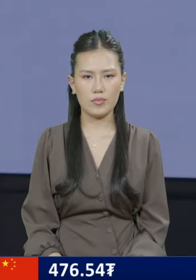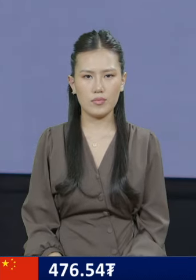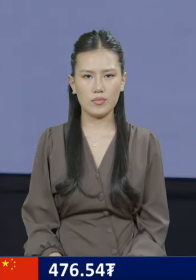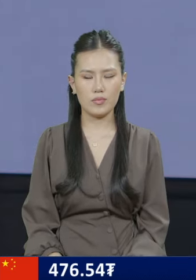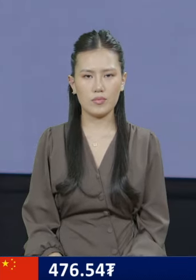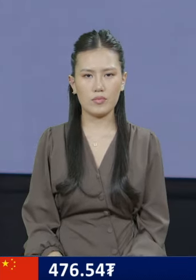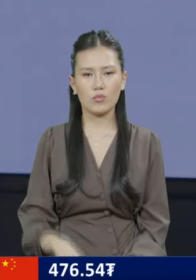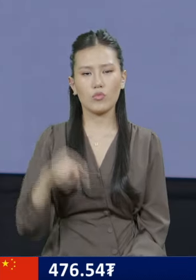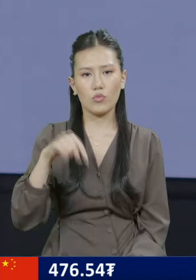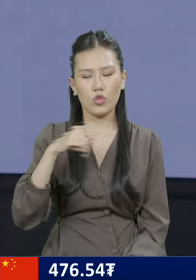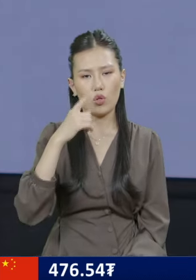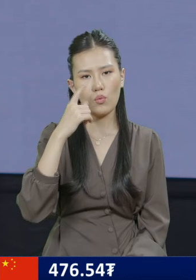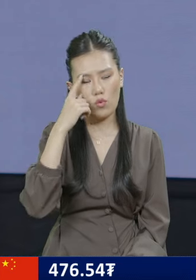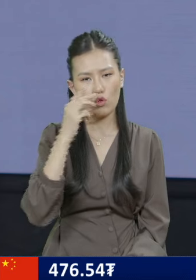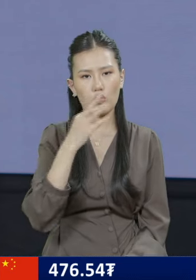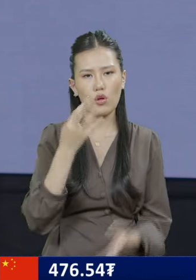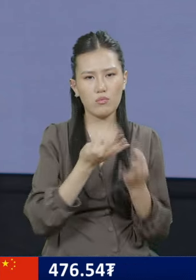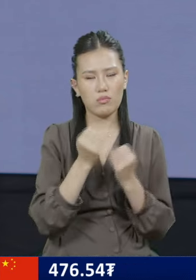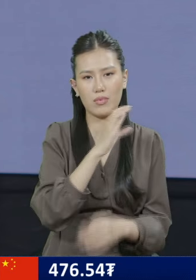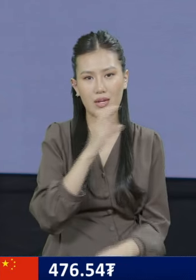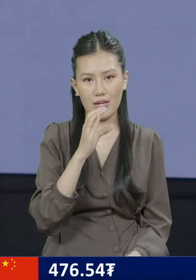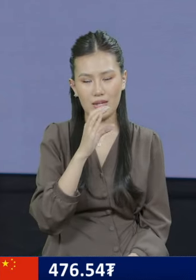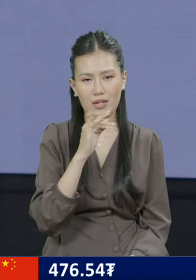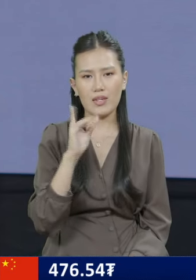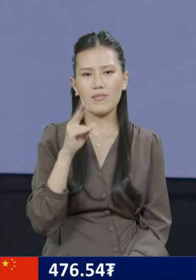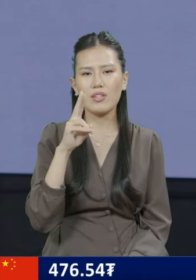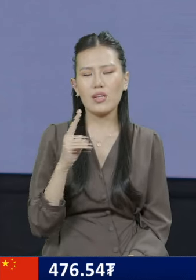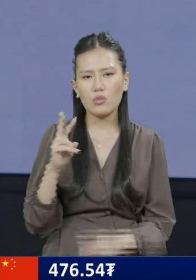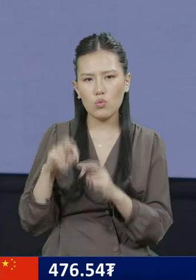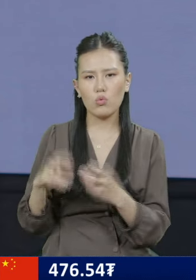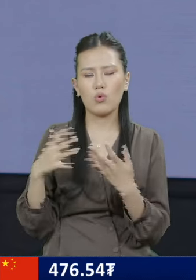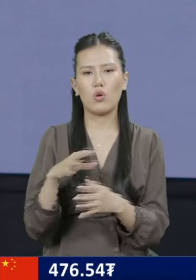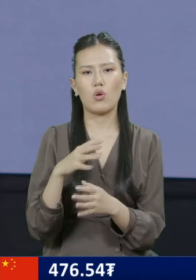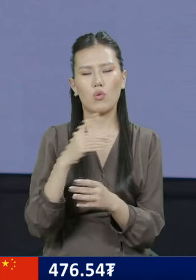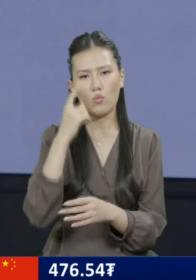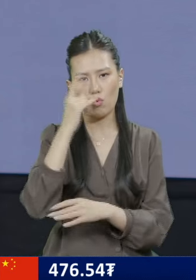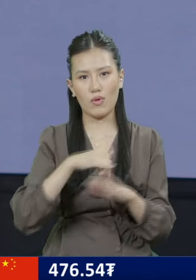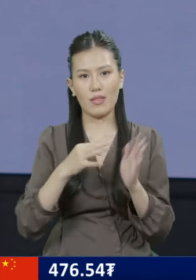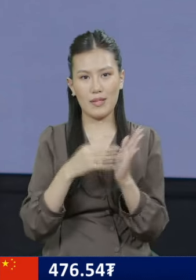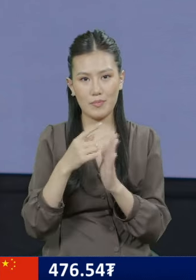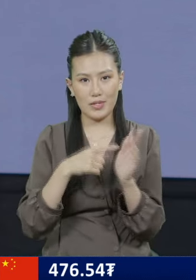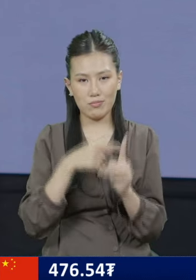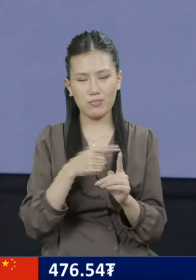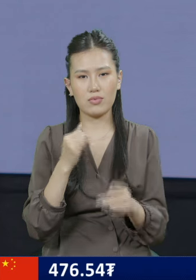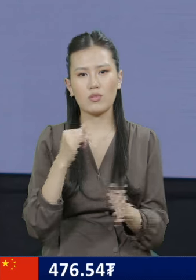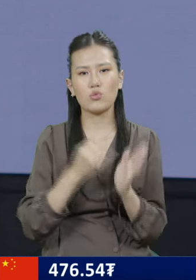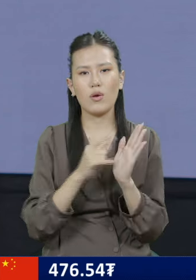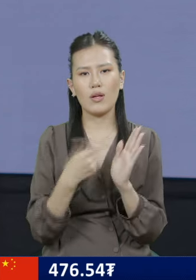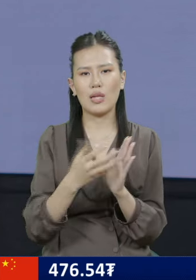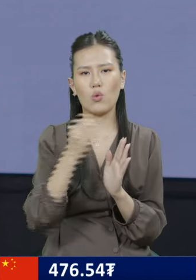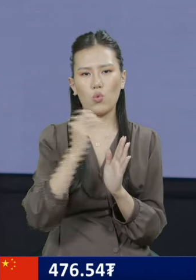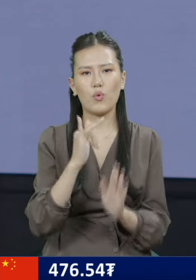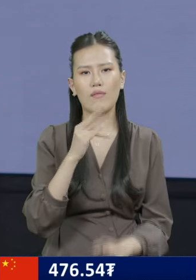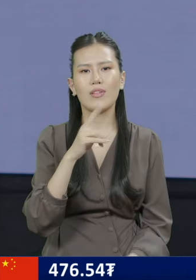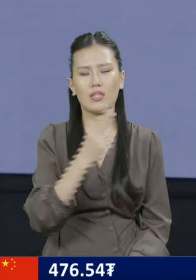Мөн өнөөдөр үндэсний статистикийн хорооноос инфляцийн түвшинг танилцуулсан. Улсын хэмжээнд 8 дугаар сард инфляц 6.5% гарчээ. Энэ нь өмнөх